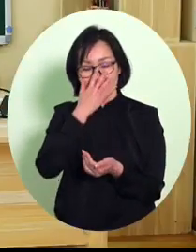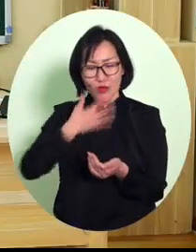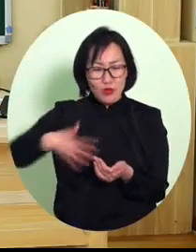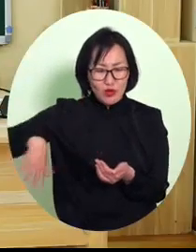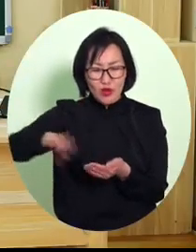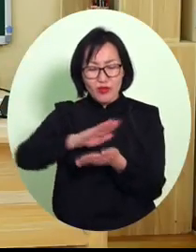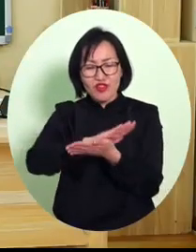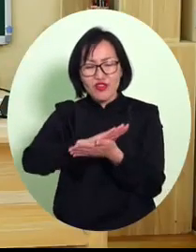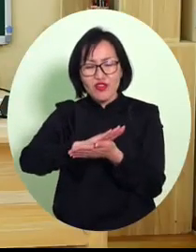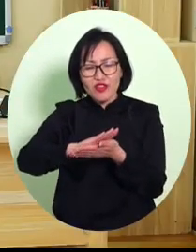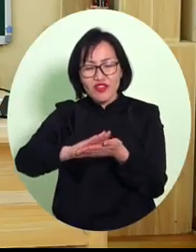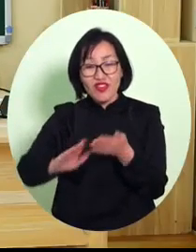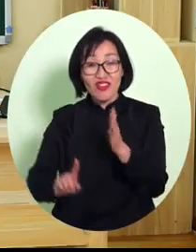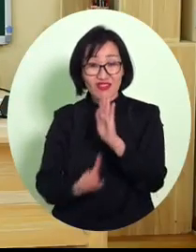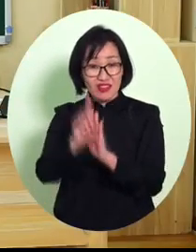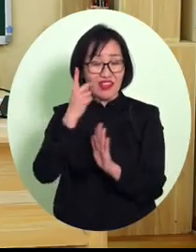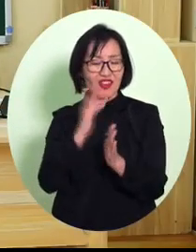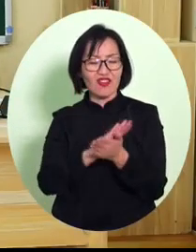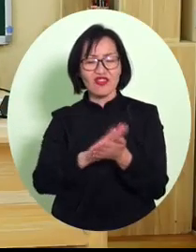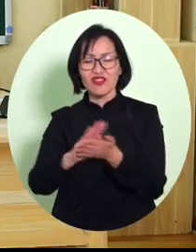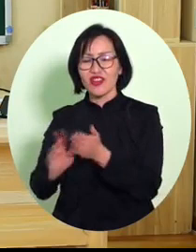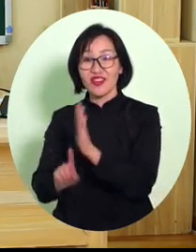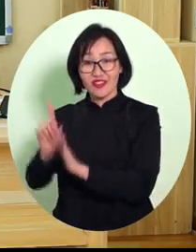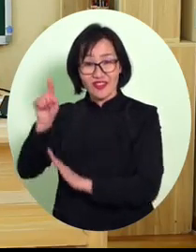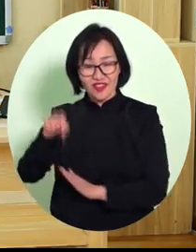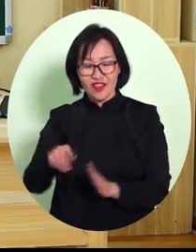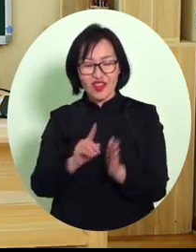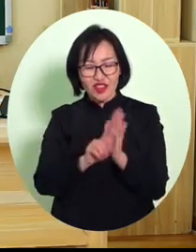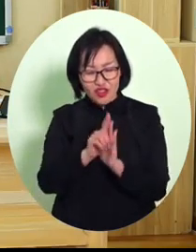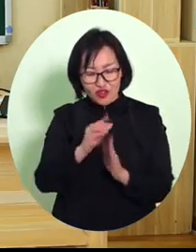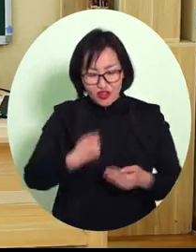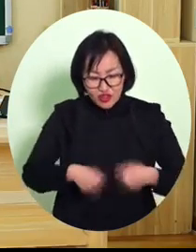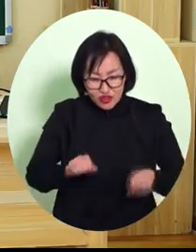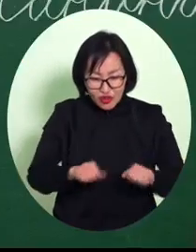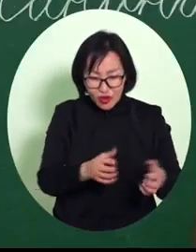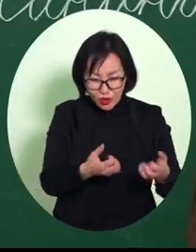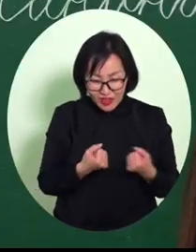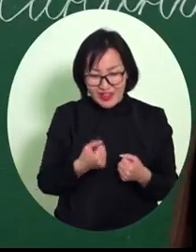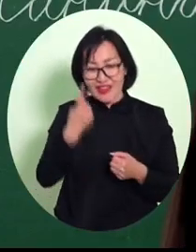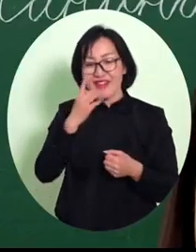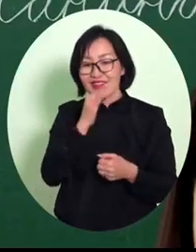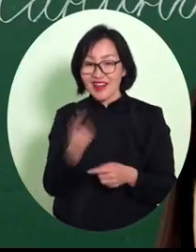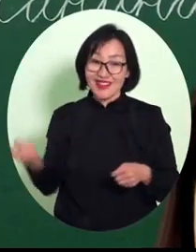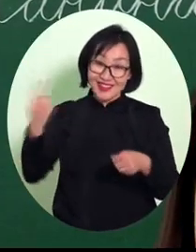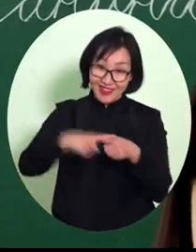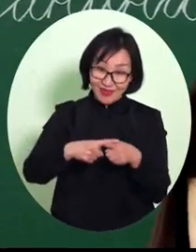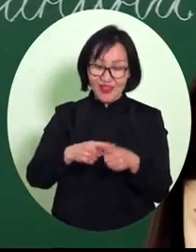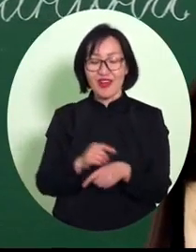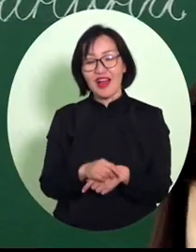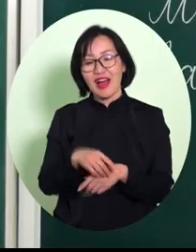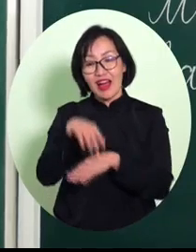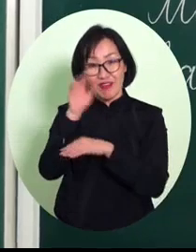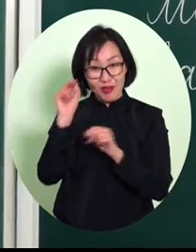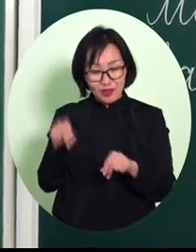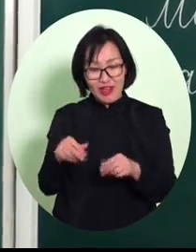За, энэ бүх юм шинээр эхэлдэг учраас бүх юм шинээр эхэлдэг, шин төлөө хүлээн авдаг, нэг нас нэмдэг хавар